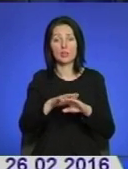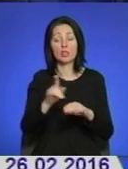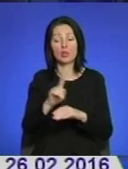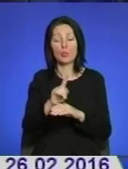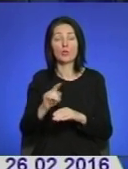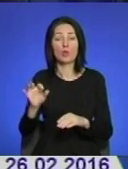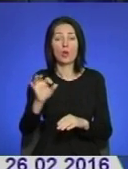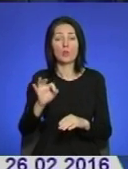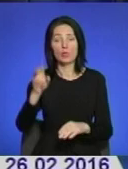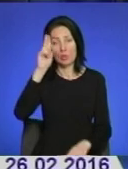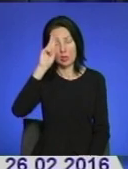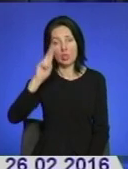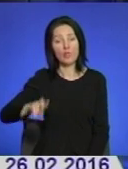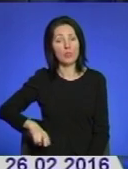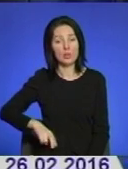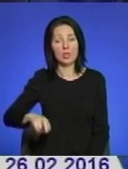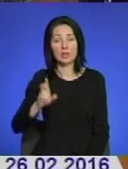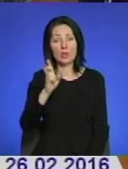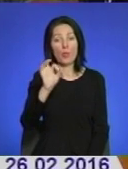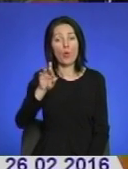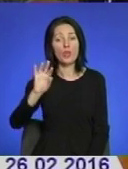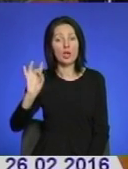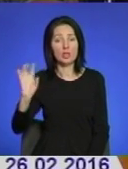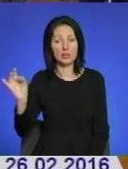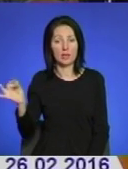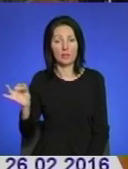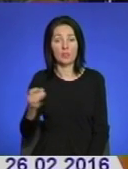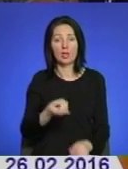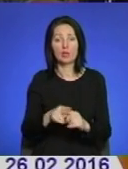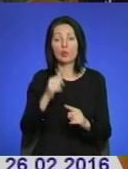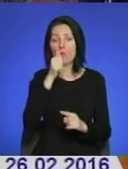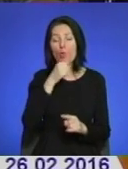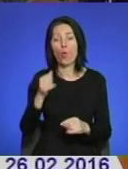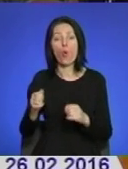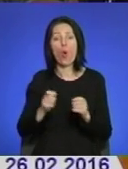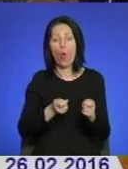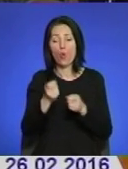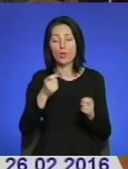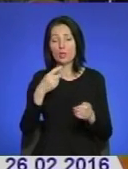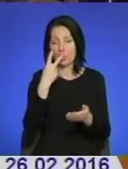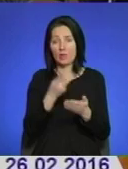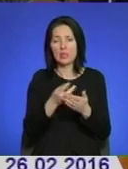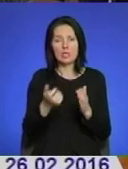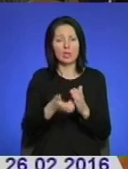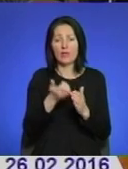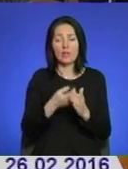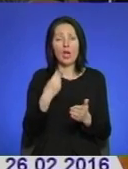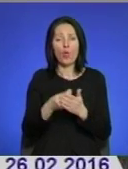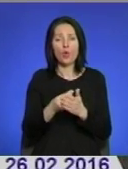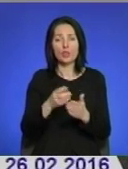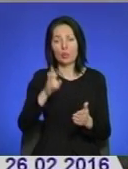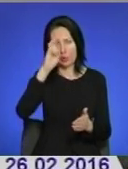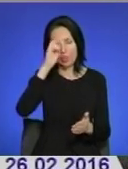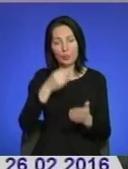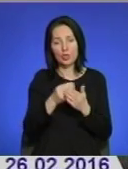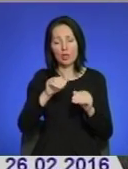обласної державної адміністрації Вадим Боярський. Цього року уряд з огляду на брак коштів у бюджеті вирішив